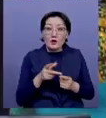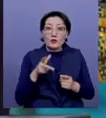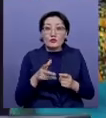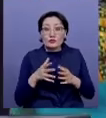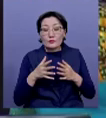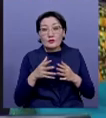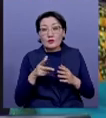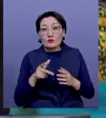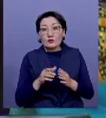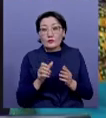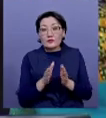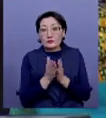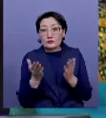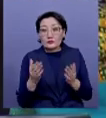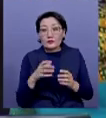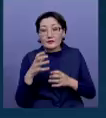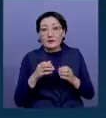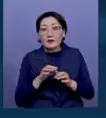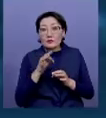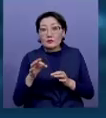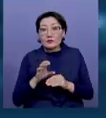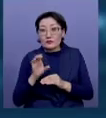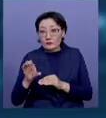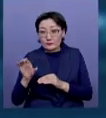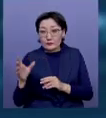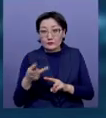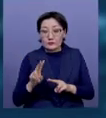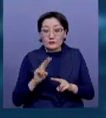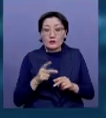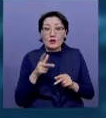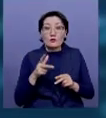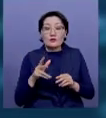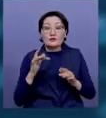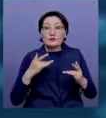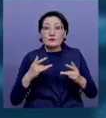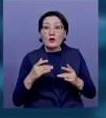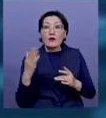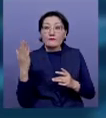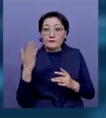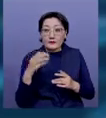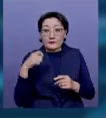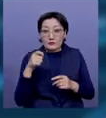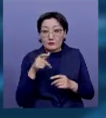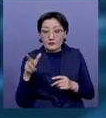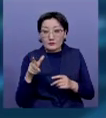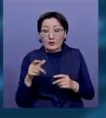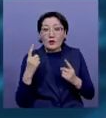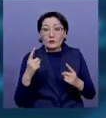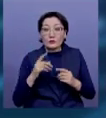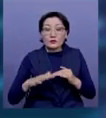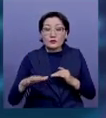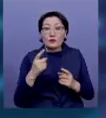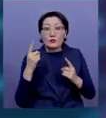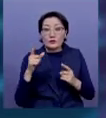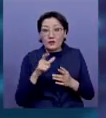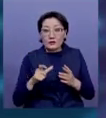данамен басылады және ол әлемнің түкпір-түкпіріне таратылады. Одан бөлек 3 қойылымдық деректі фильм түсірілді. Ұлы даланың ұлы ақыны атты